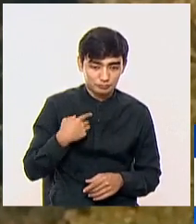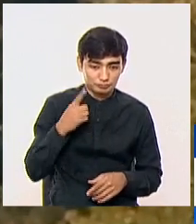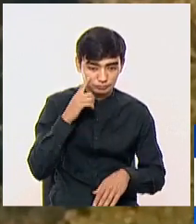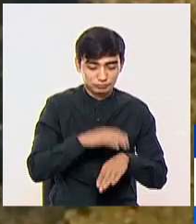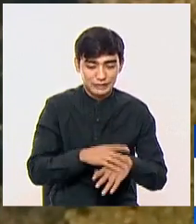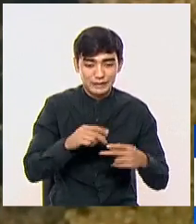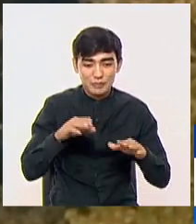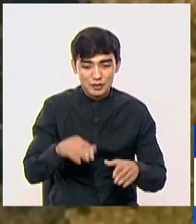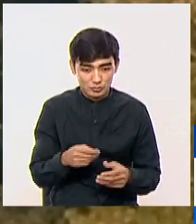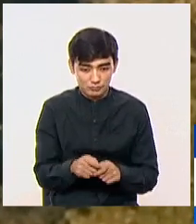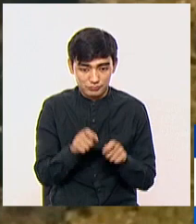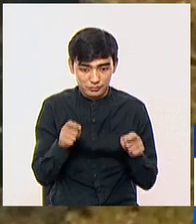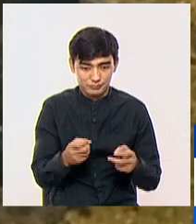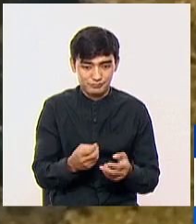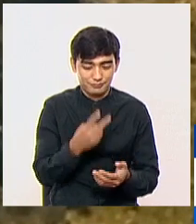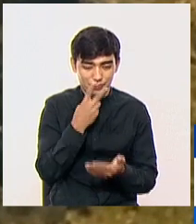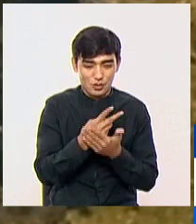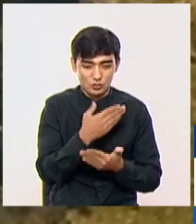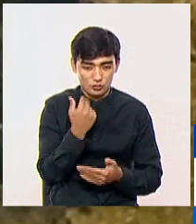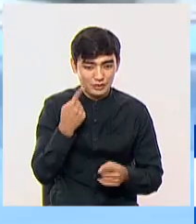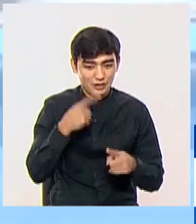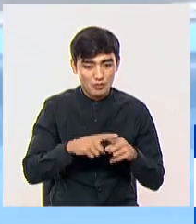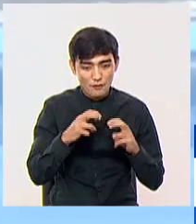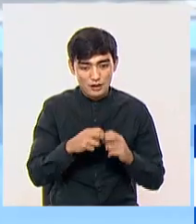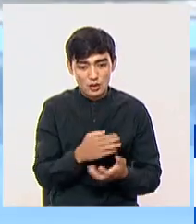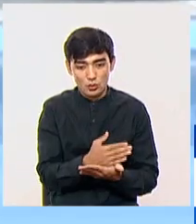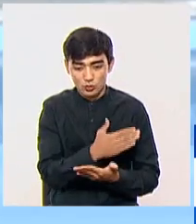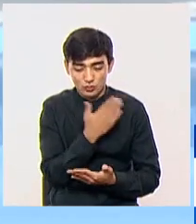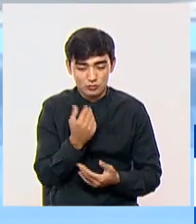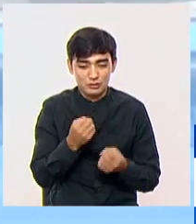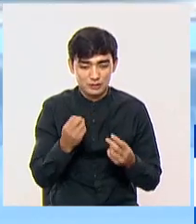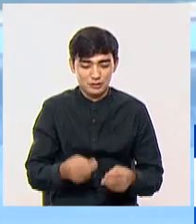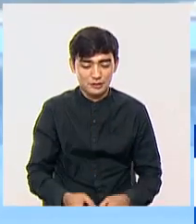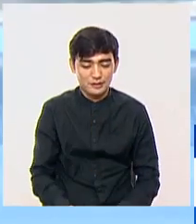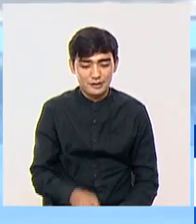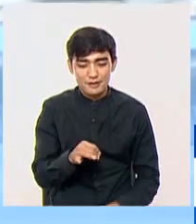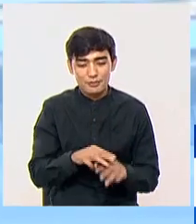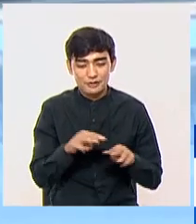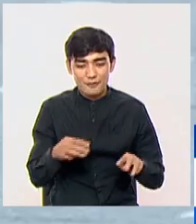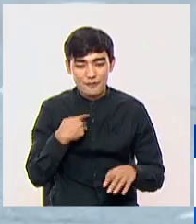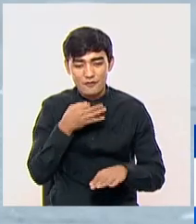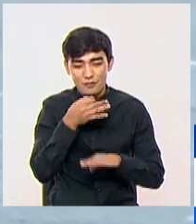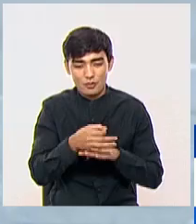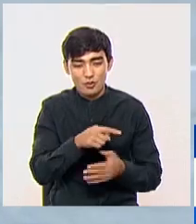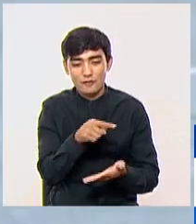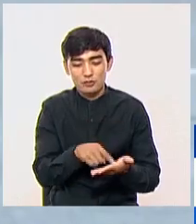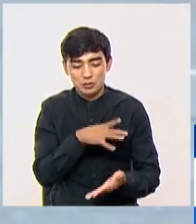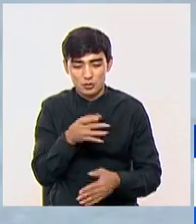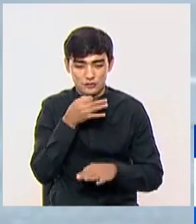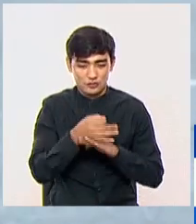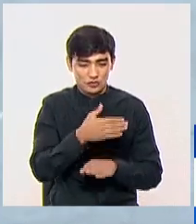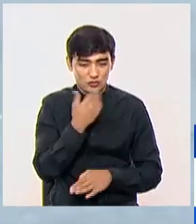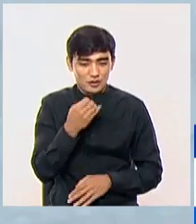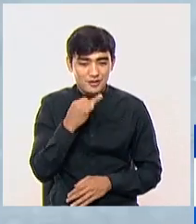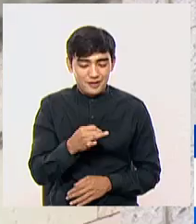установлена на городской улице, техническую поверку. В Министерстве внутренних дел на наши вопросы не ответили. Перенаправили в Комитет